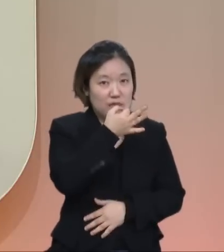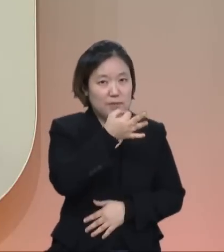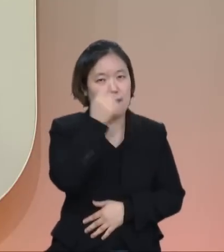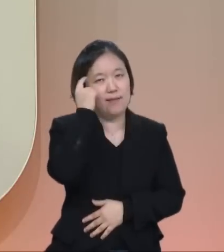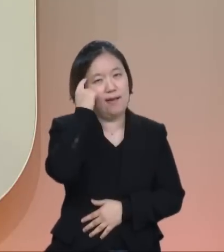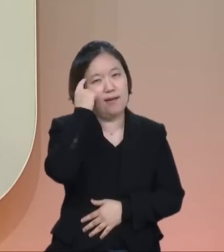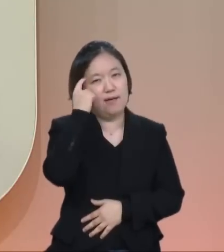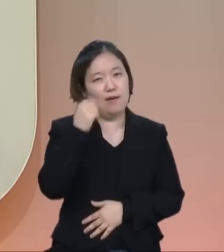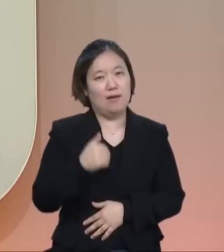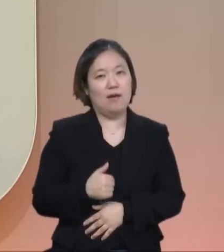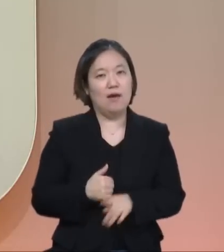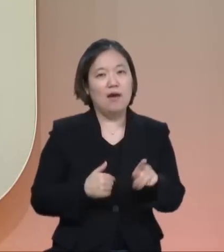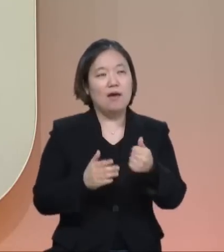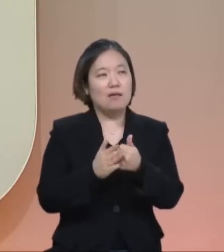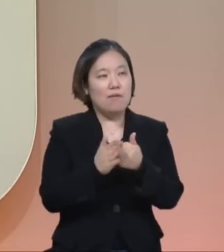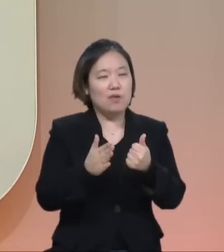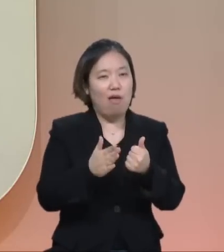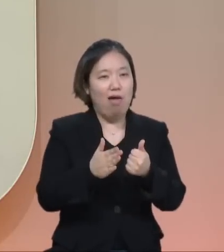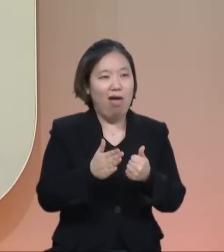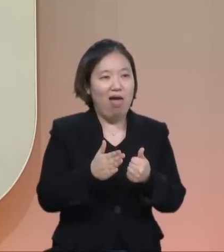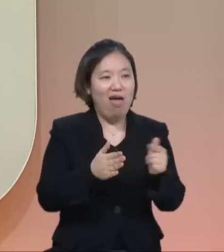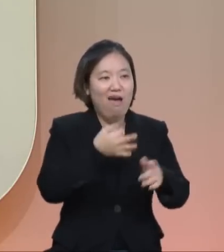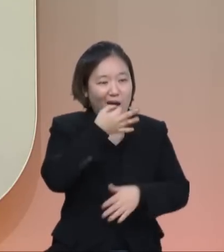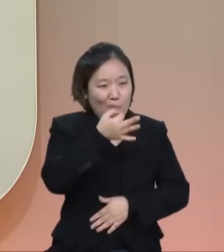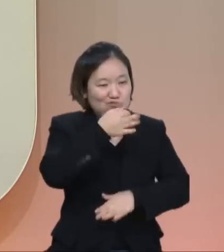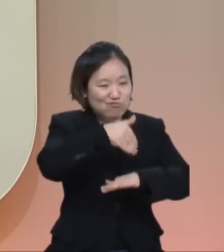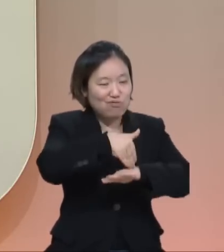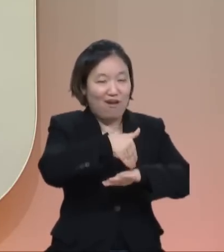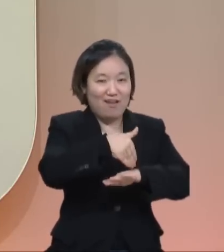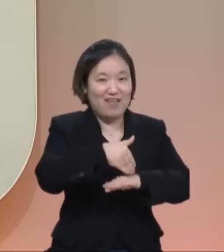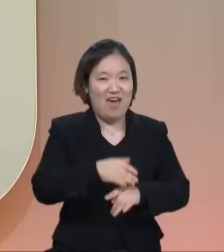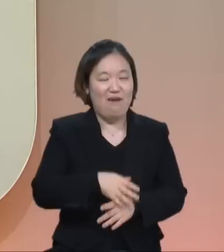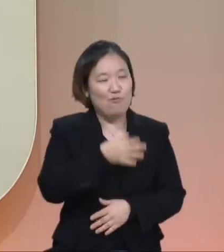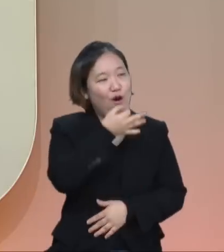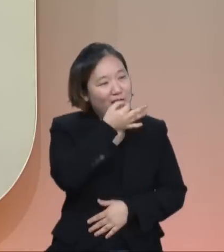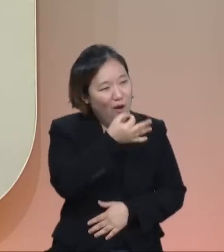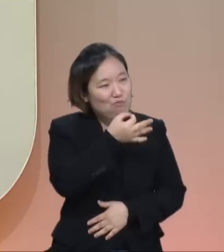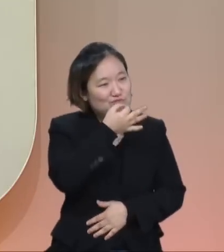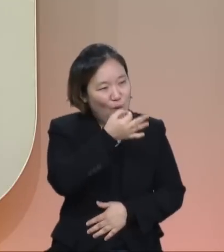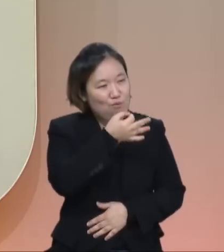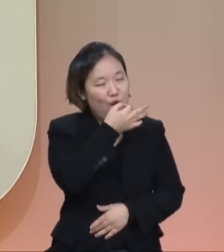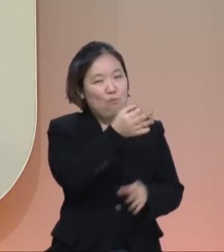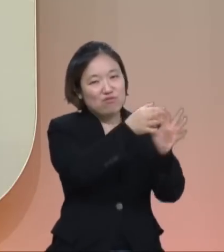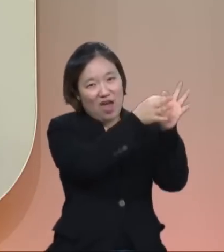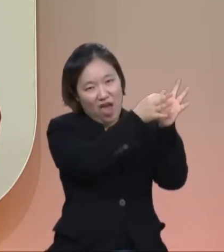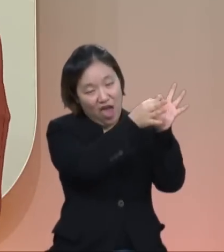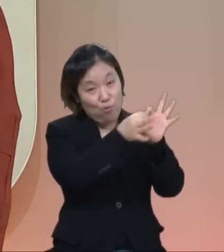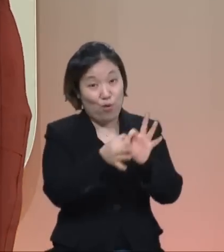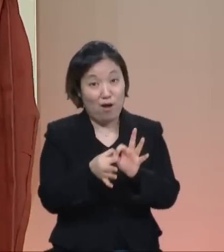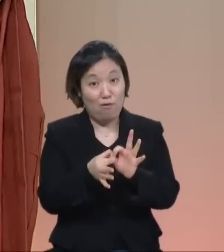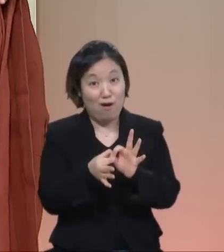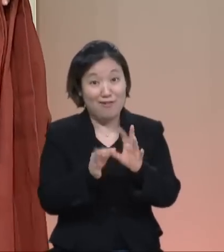그리고 오직 염불을 하셨답니다 그렇게 염불하고 염불하고 염불하면서 10년의